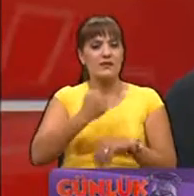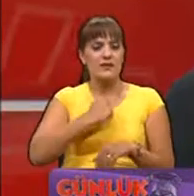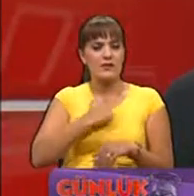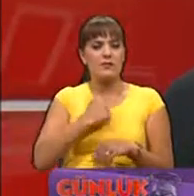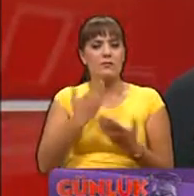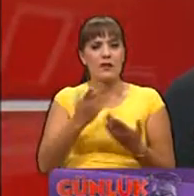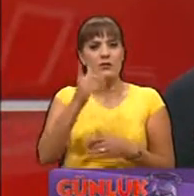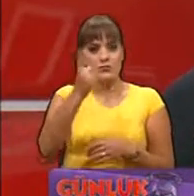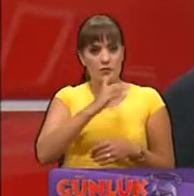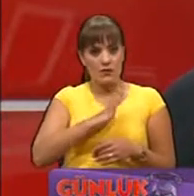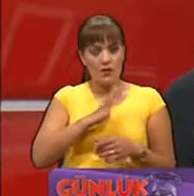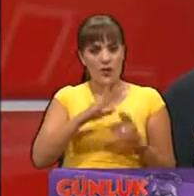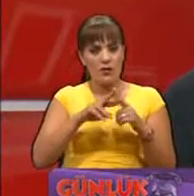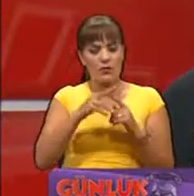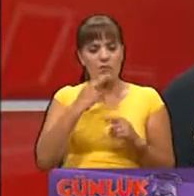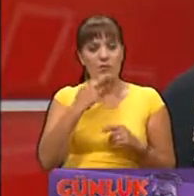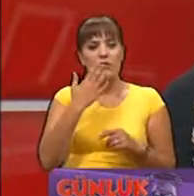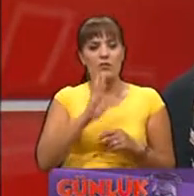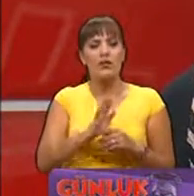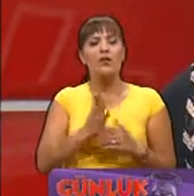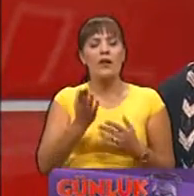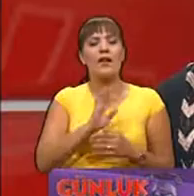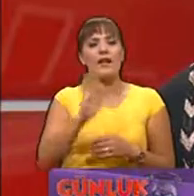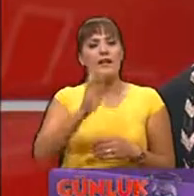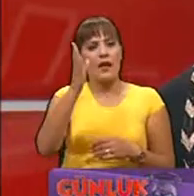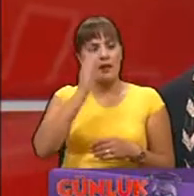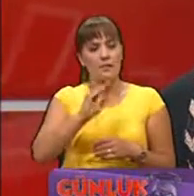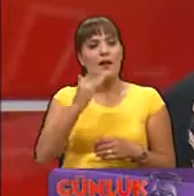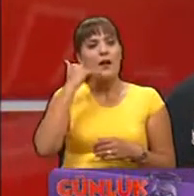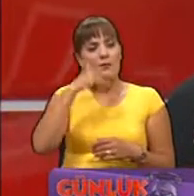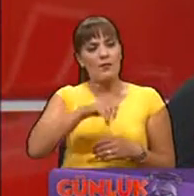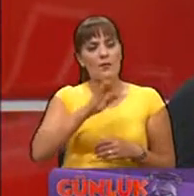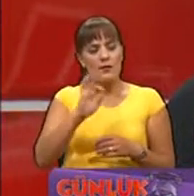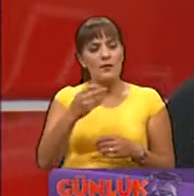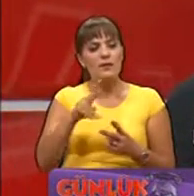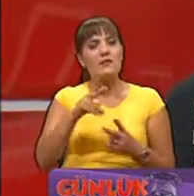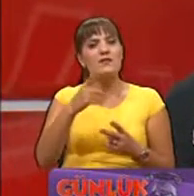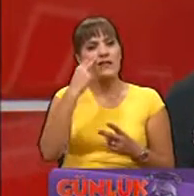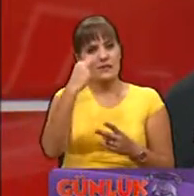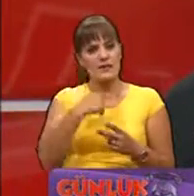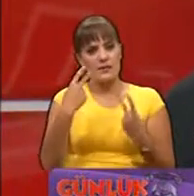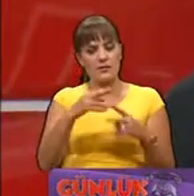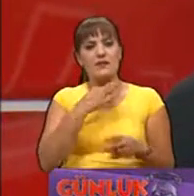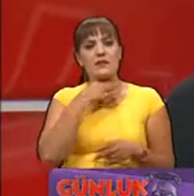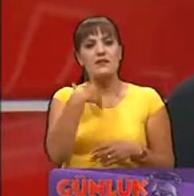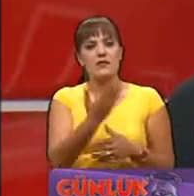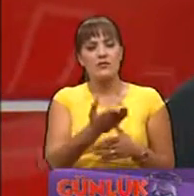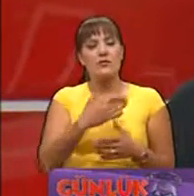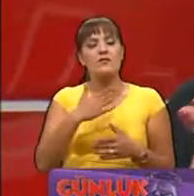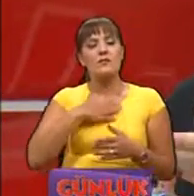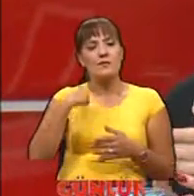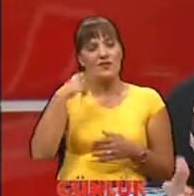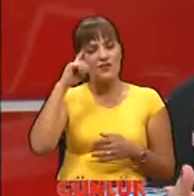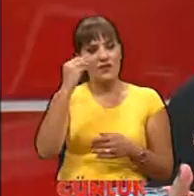Aynur Hanımcığım. Peki şimdi... sorumuz var mı Aynur Hanım'a yoksa? Yok yeter peki, kadar peki siz anladım. O zaman kapatabilirsiniz telefonu ve izleyebilirsiniz. Teşekkür ediyoruz